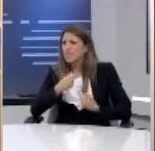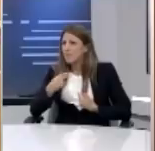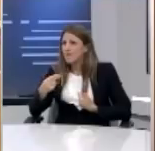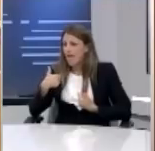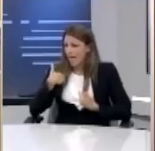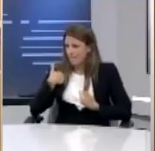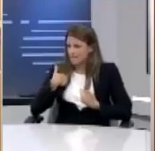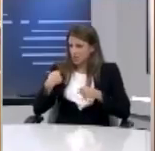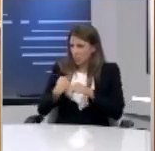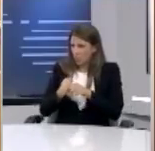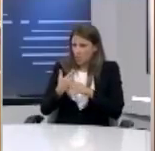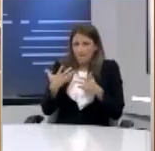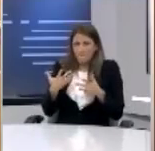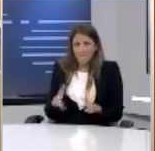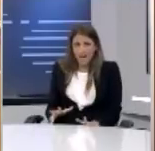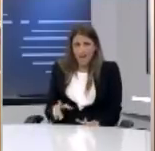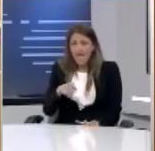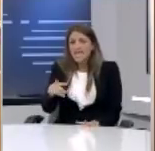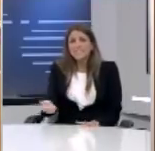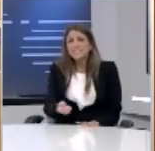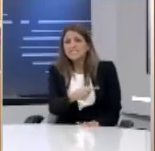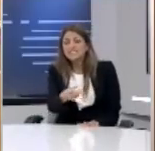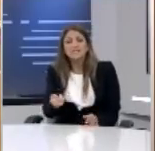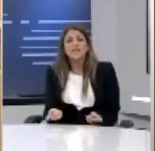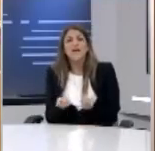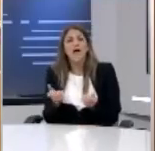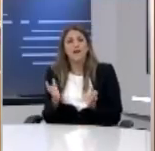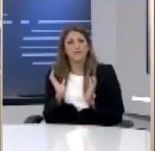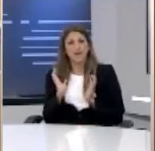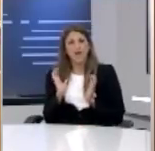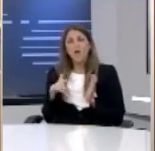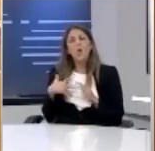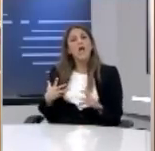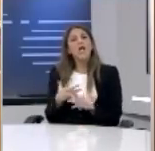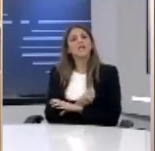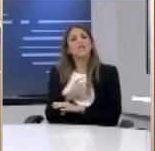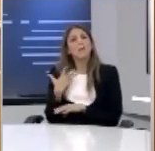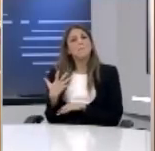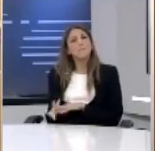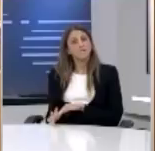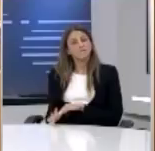σωστή πλευρά της ιστορίας, τη μεγαλύτερη προσφυγική κρίση μετά τον Δεύτερο Παγκόσμιο Πόλεμο, ως παράδειγμα.